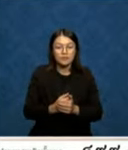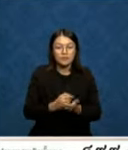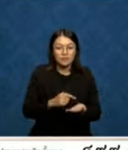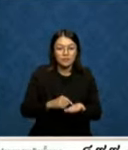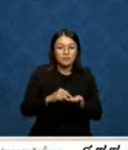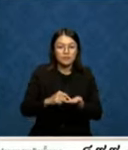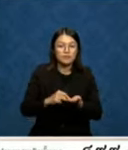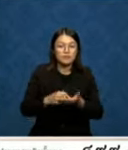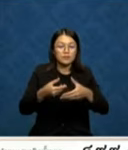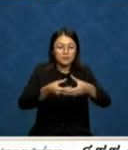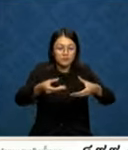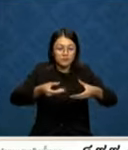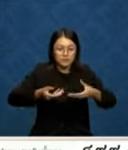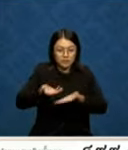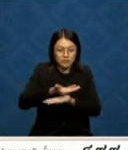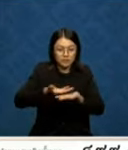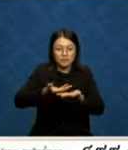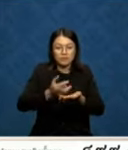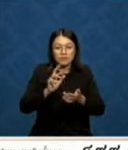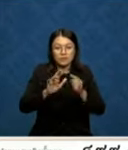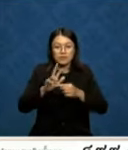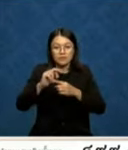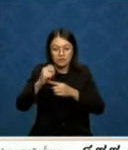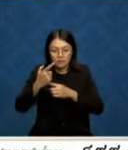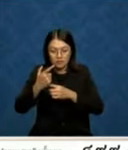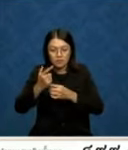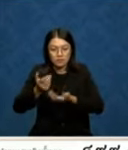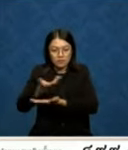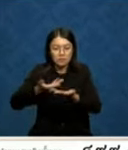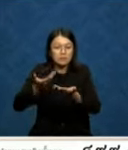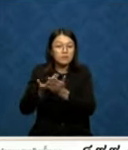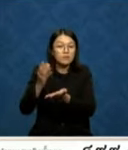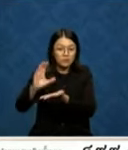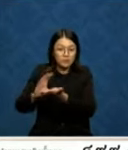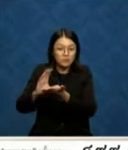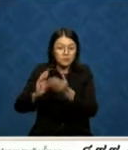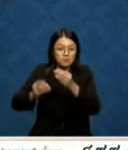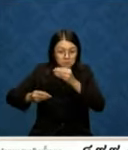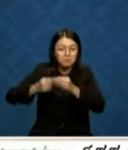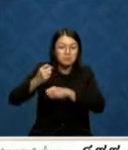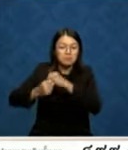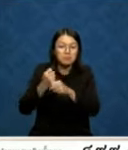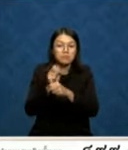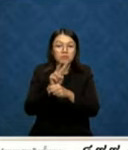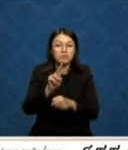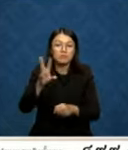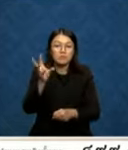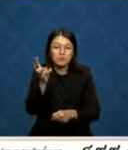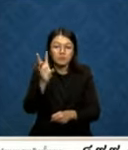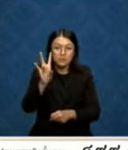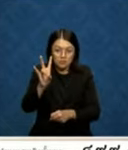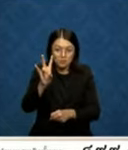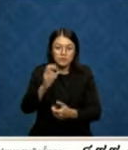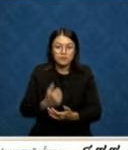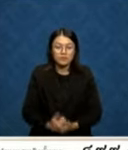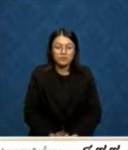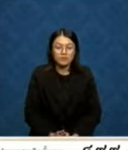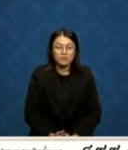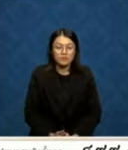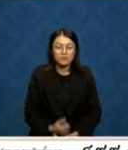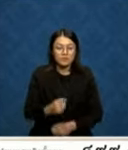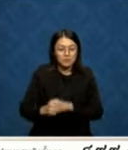การพิจารณาร่างพระราชบัญญัติงบประมาณรายจ่ายเพิ่มเติมประจำปีงบประมาณพ.ศ. 2567